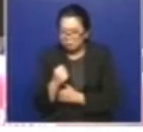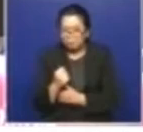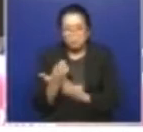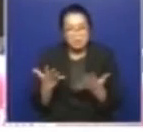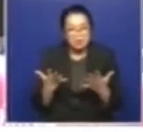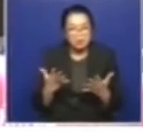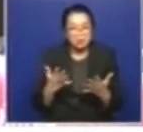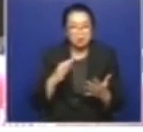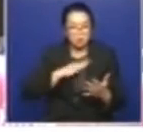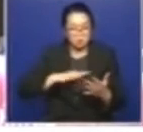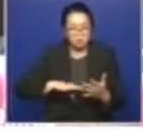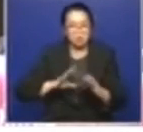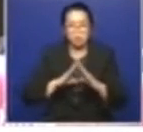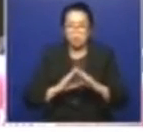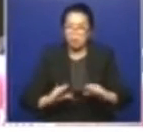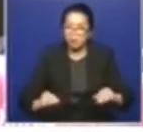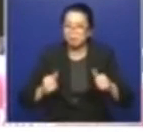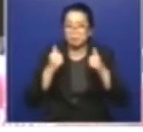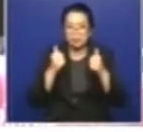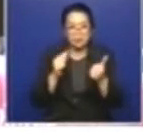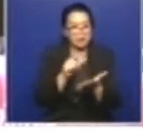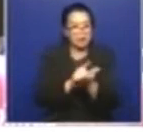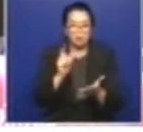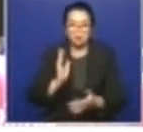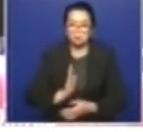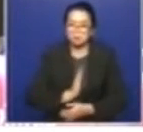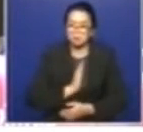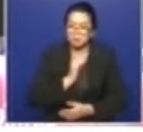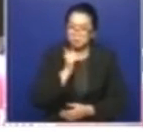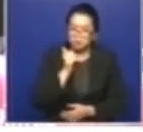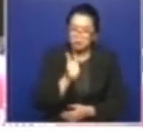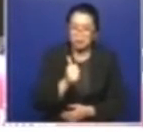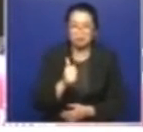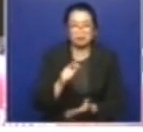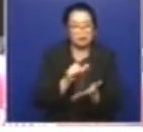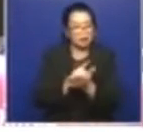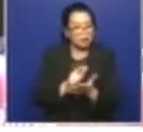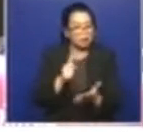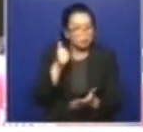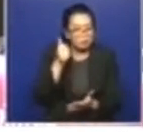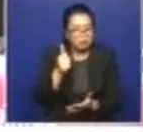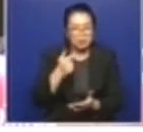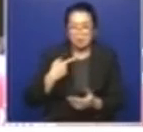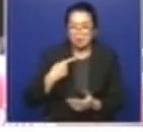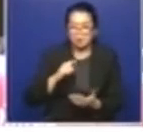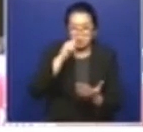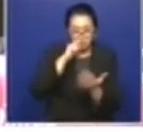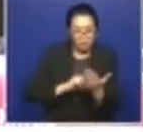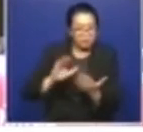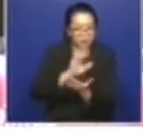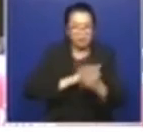นั่นคือการลาออกที่มีจังหวะจะคนที่ดีที่สุดเป็นประโยชน์กับประเทศที่สุดรักษาสภ